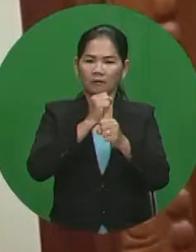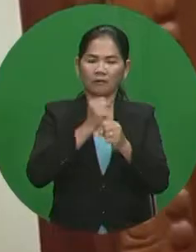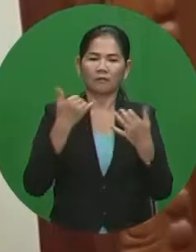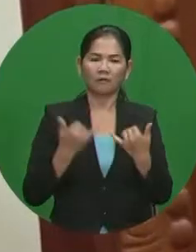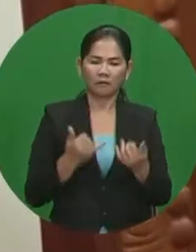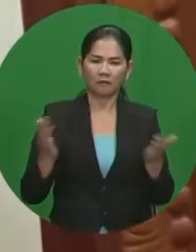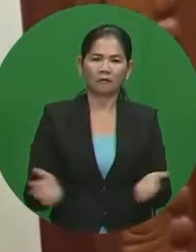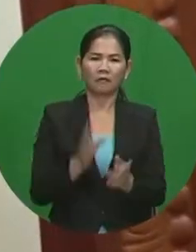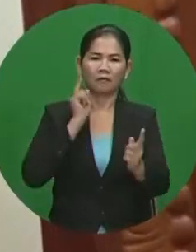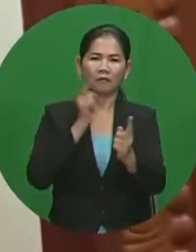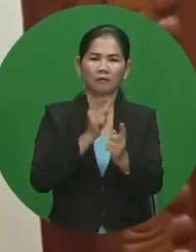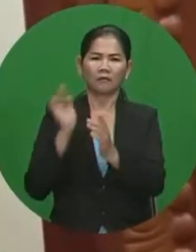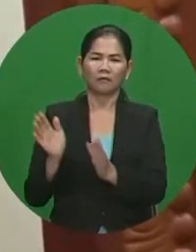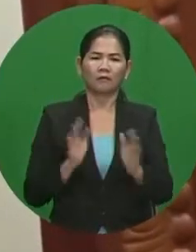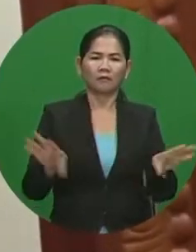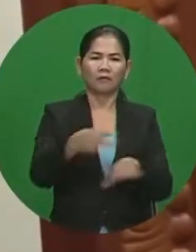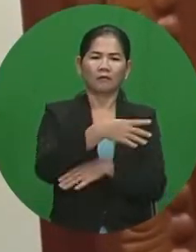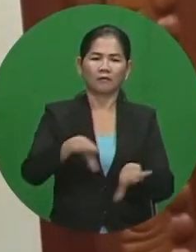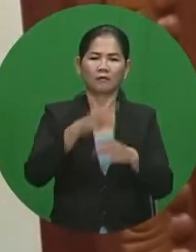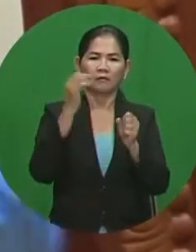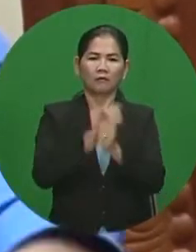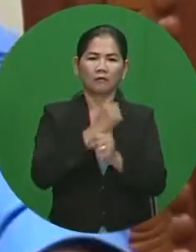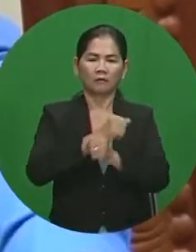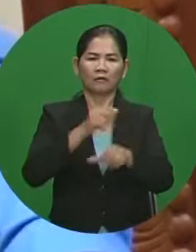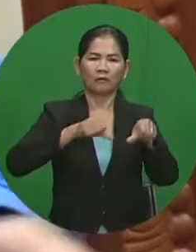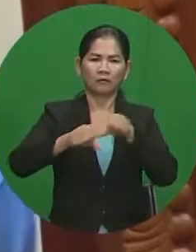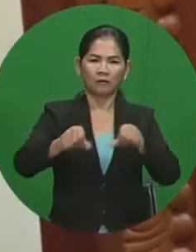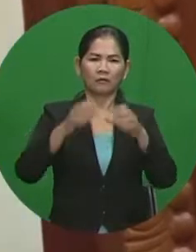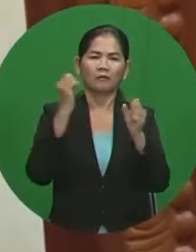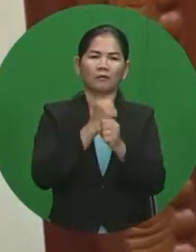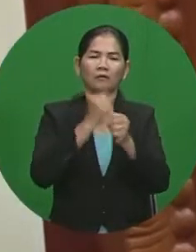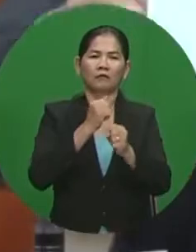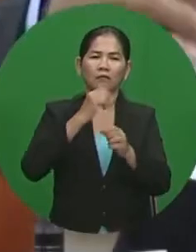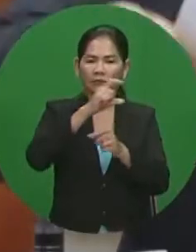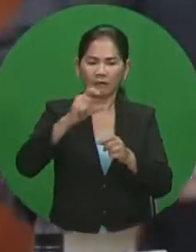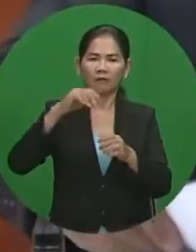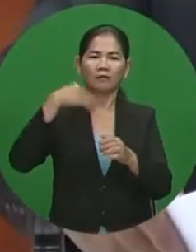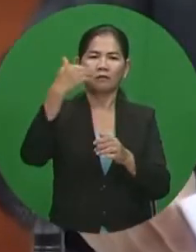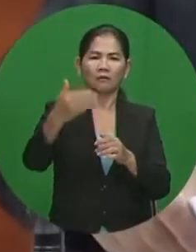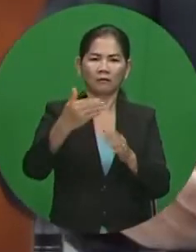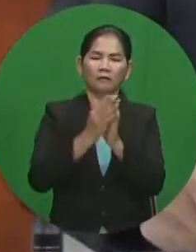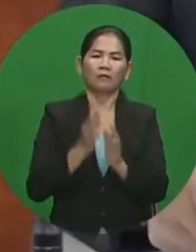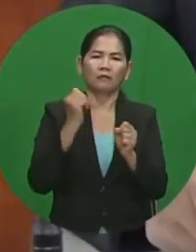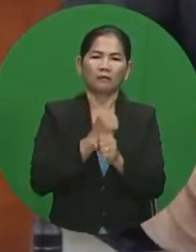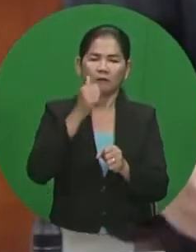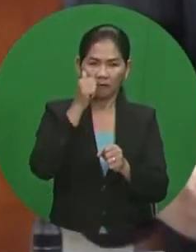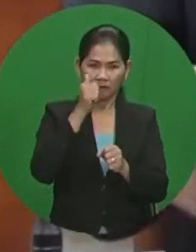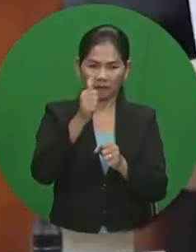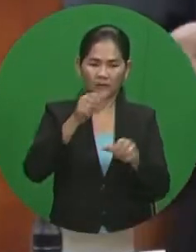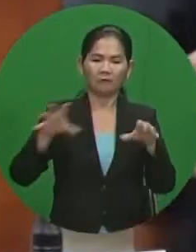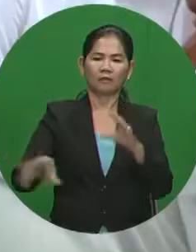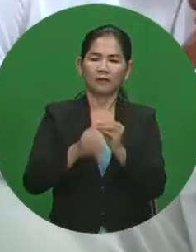និងលើកជាទិសដៅផែនការសកម្មភាពការងារដែលបន្តបំពេញនៅសប្តាហ៍បន្ទាប់ទៀតឲ្យបានកាន់តែល្អប្រសើរប